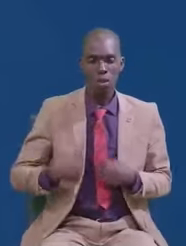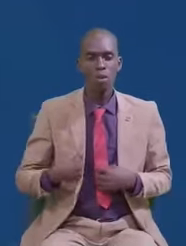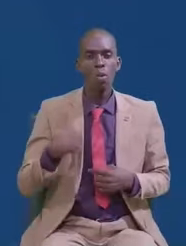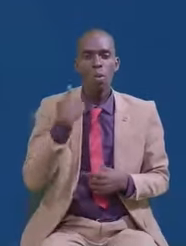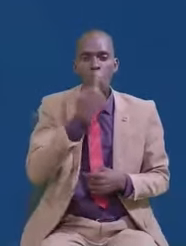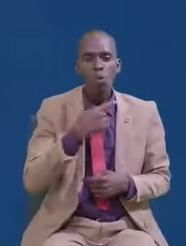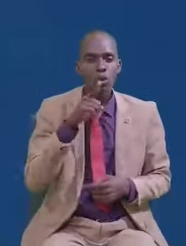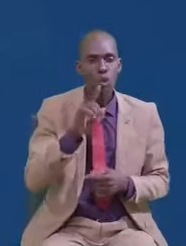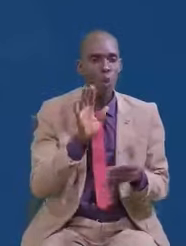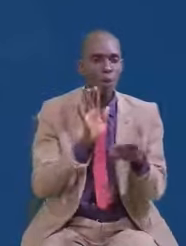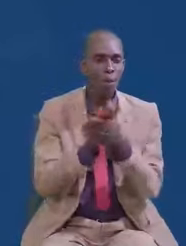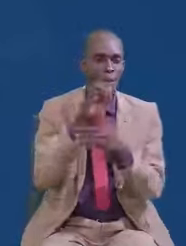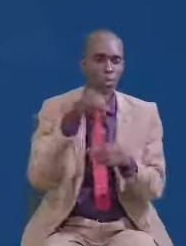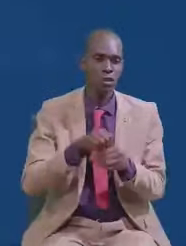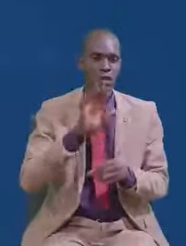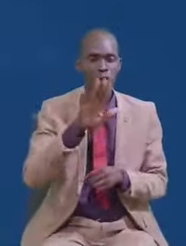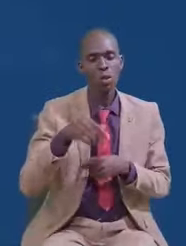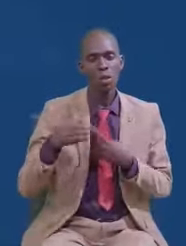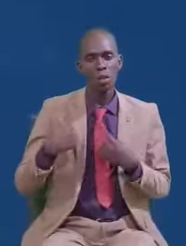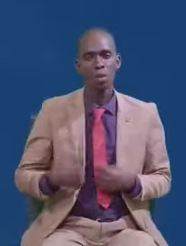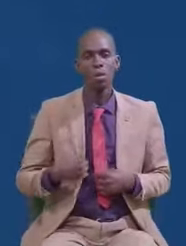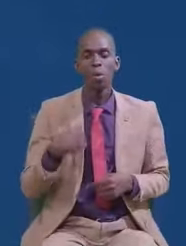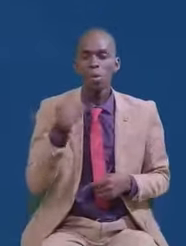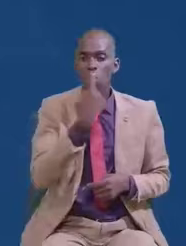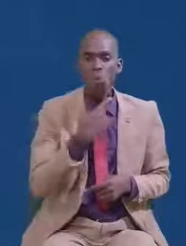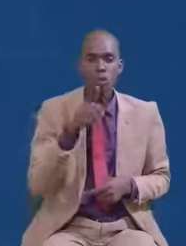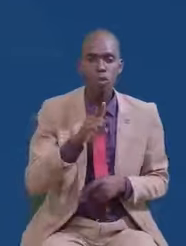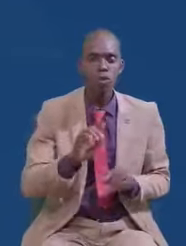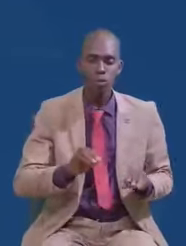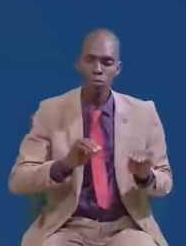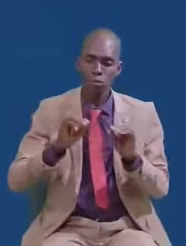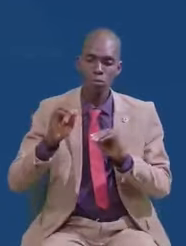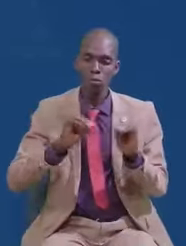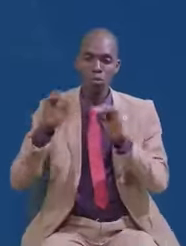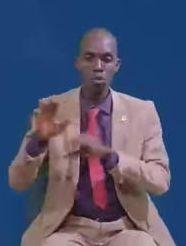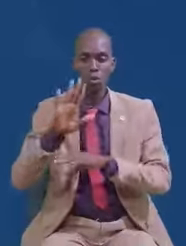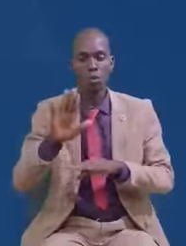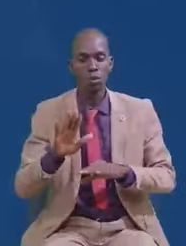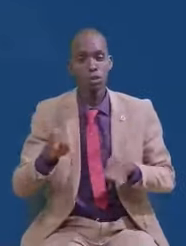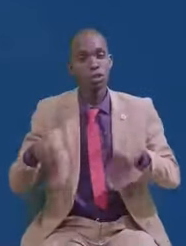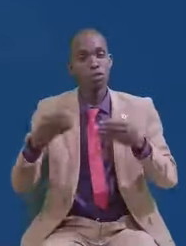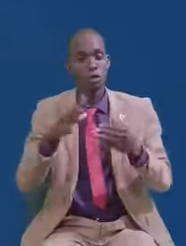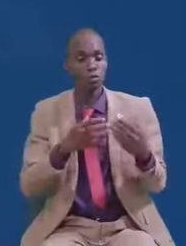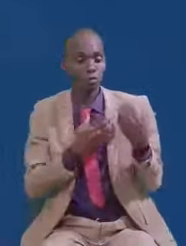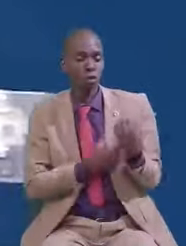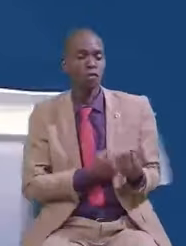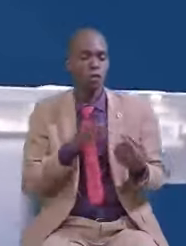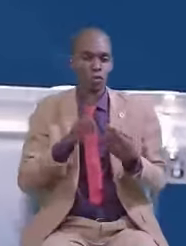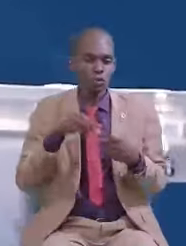À qui vous croyez dans le cœur? À qui vous remettez votre confiance?